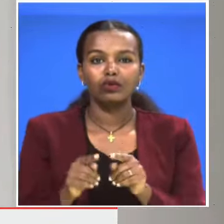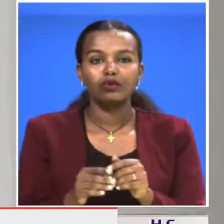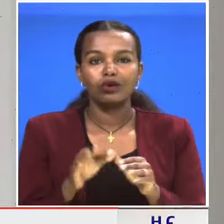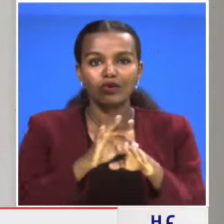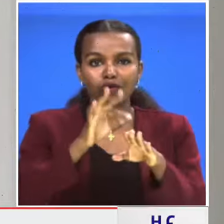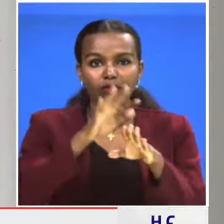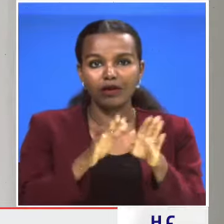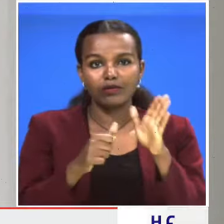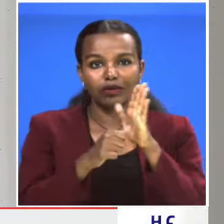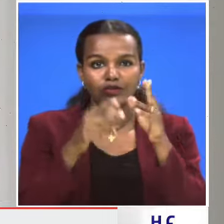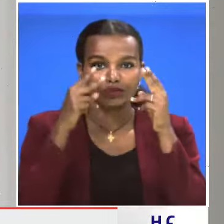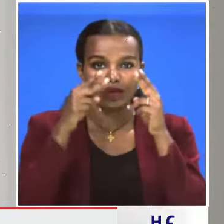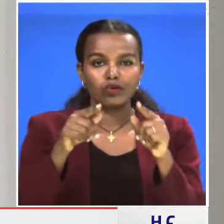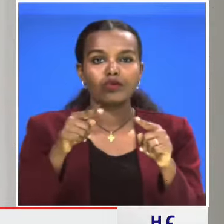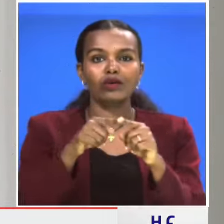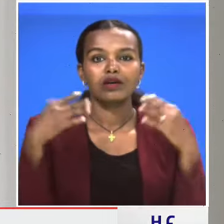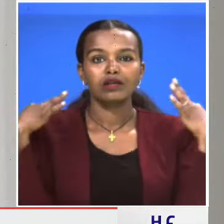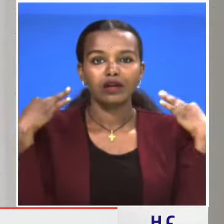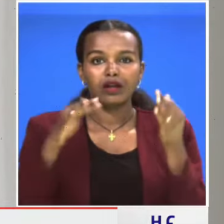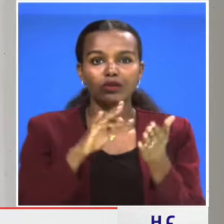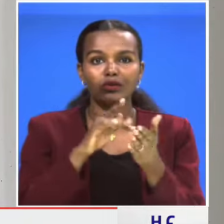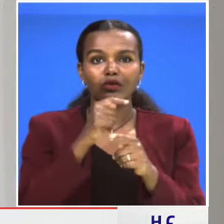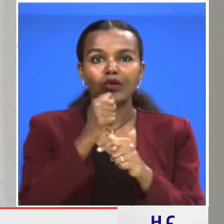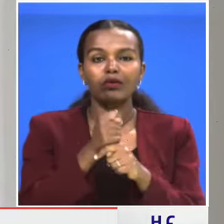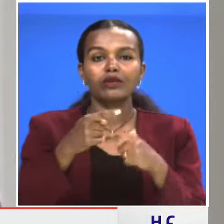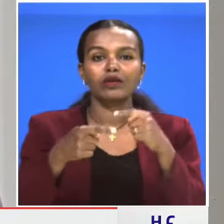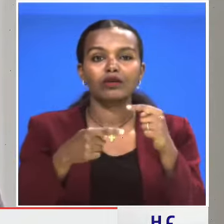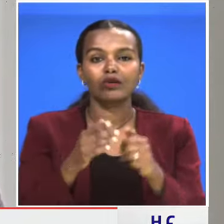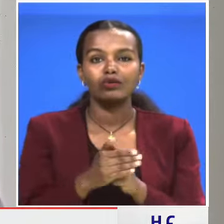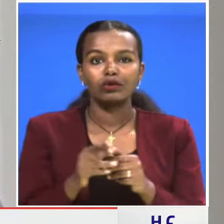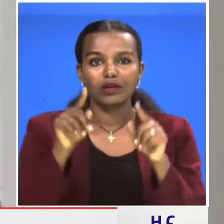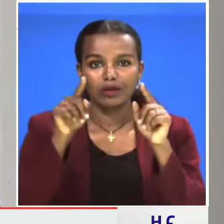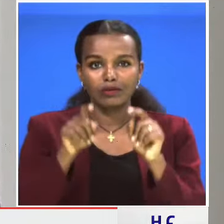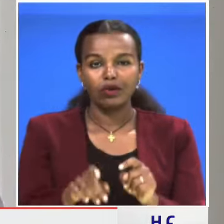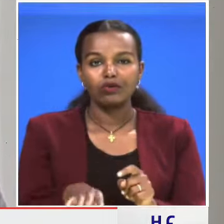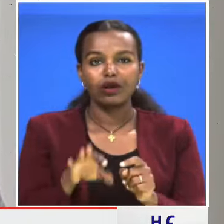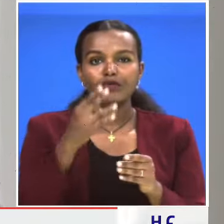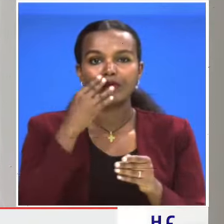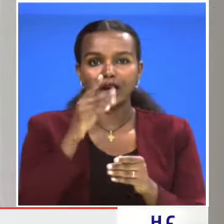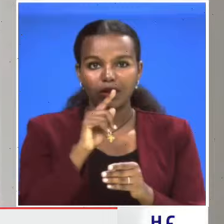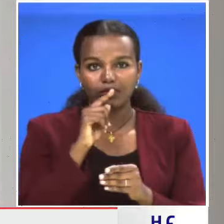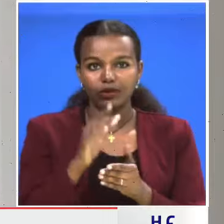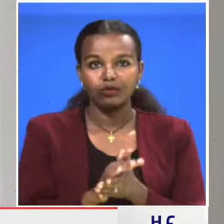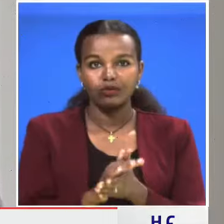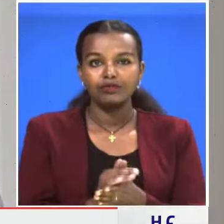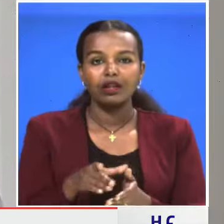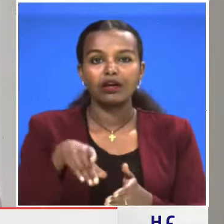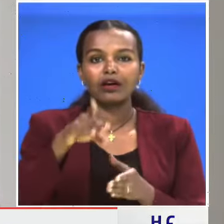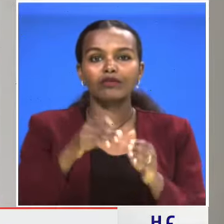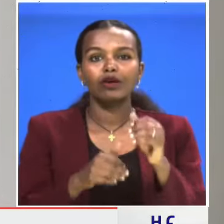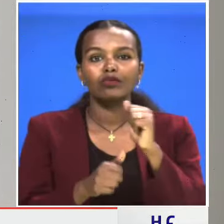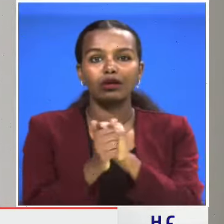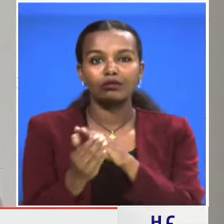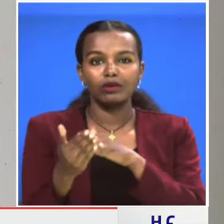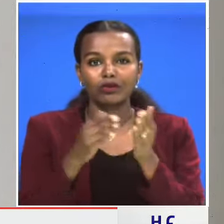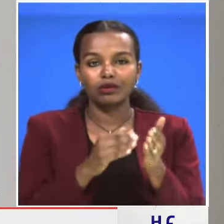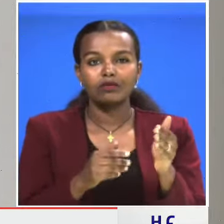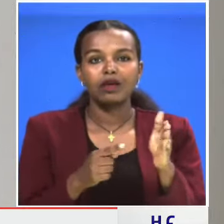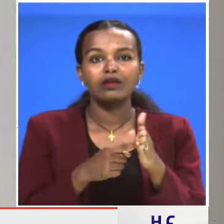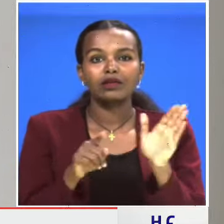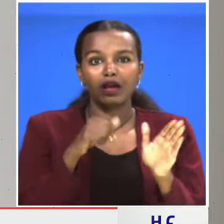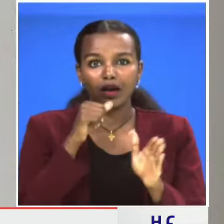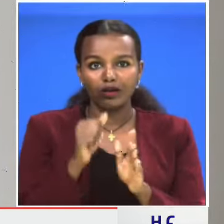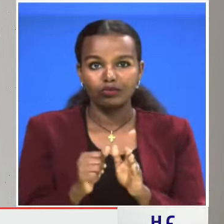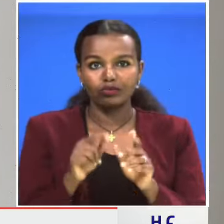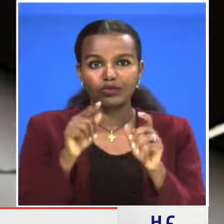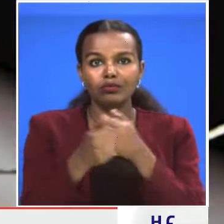የወባ ምልክቶች ሲያዩ ወደ ጤና ተቋማት ሄደው ህክምናው ያገኙ መልካም ነው። ለከፋ ጉዳትም ለሞትም ለሌላም ሳይዳረጉ